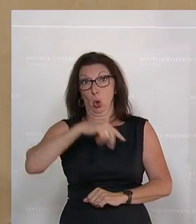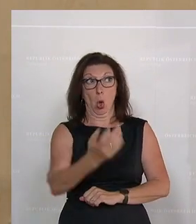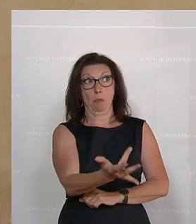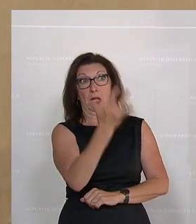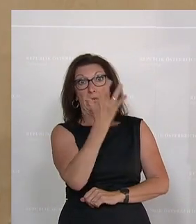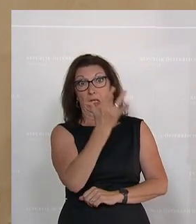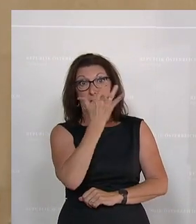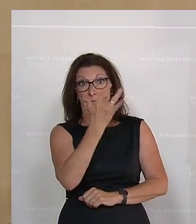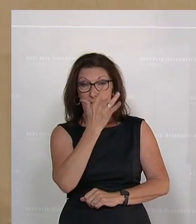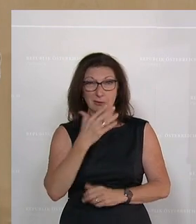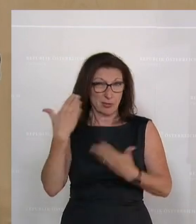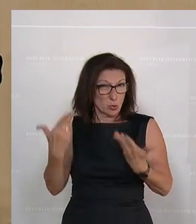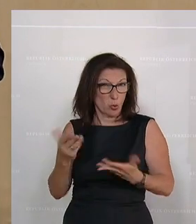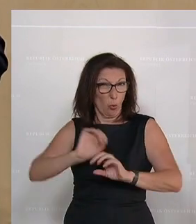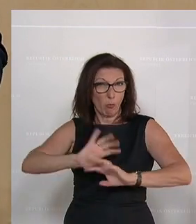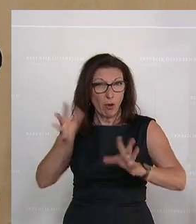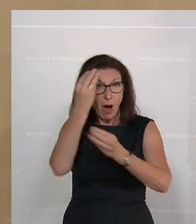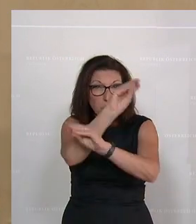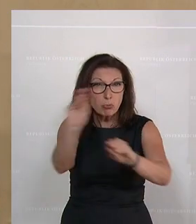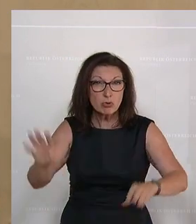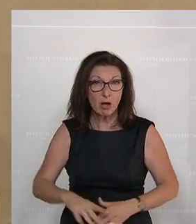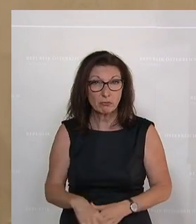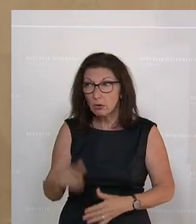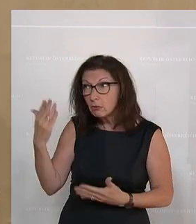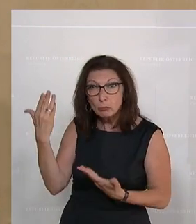botschaft dass ist die prioritätensetzung